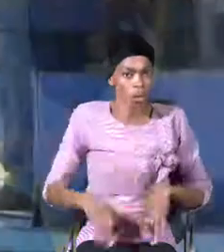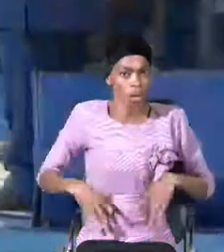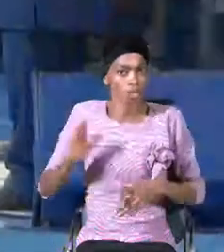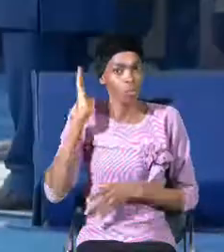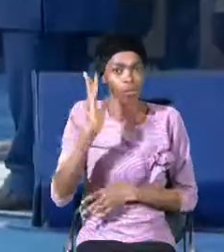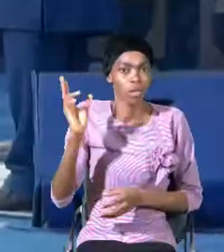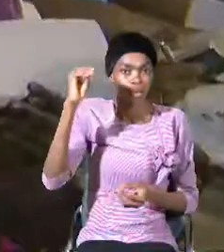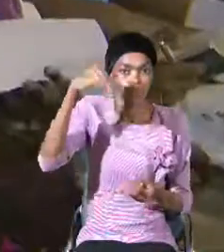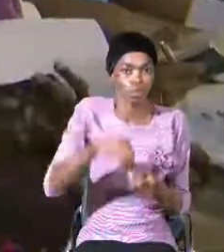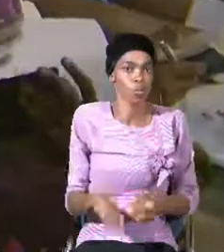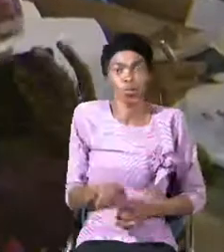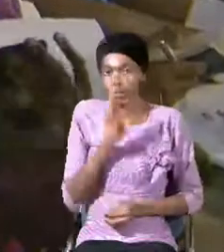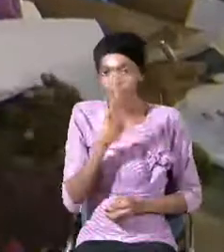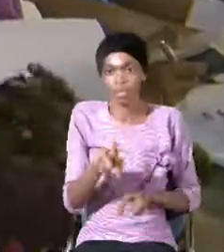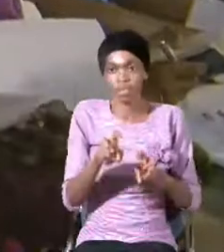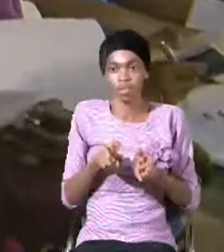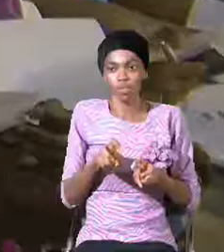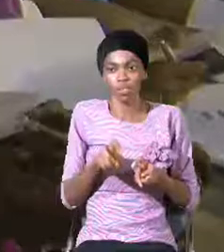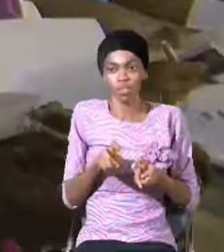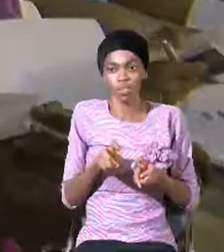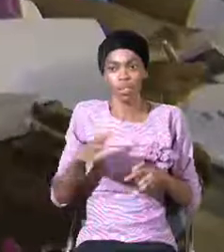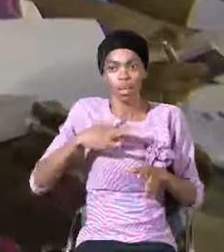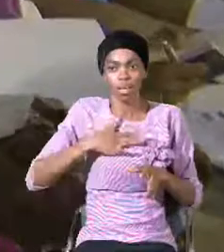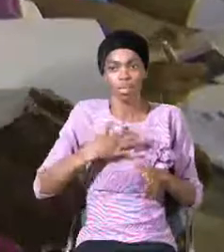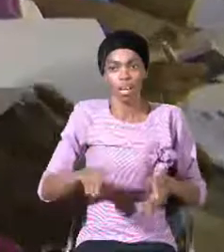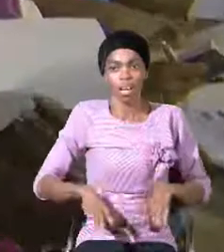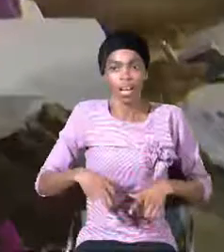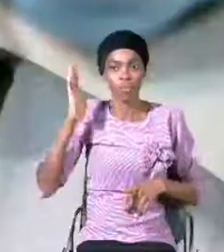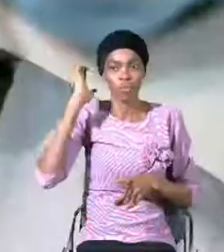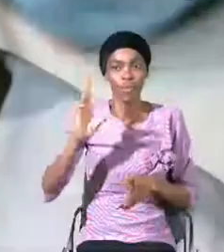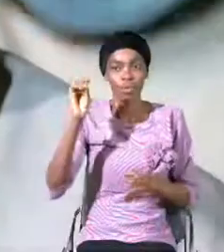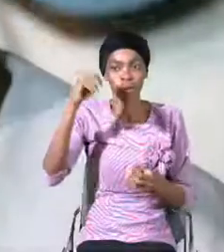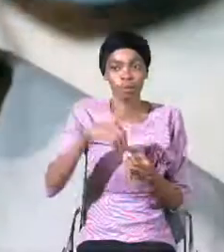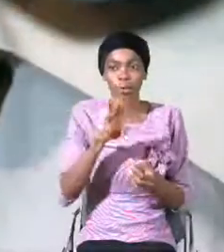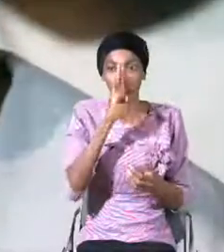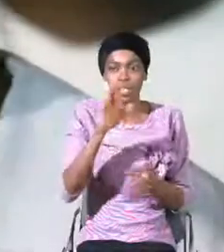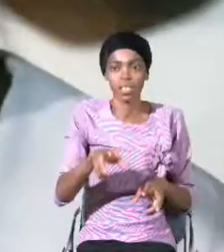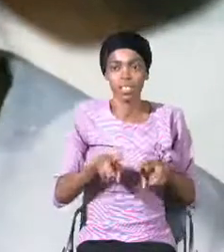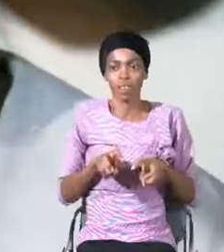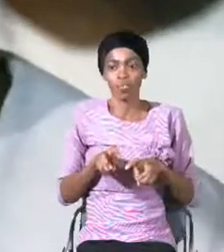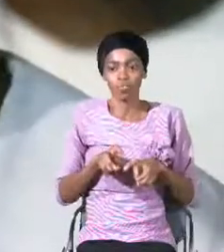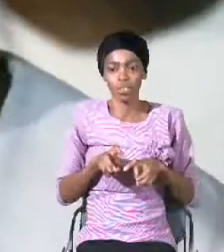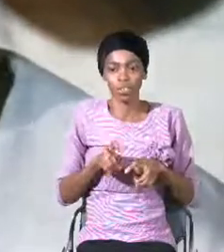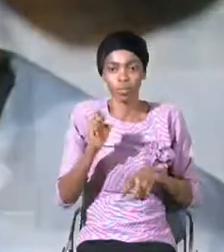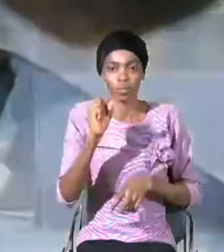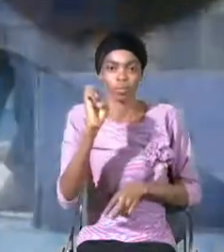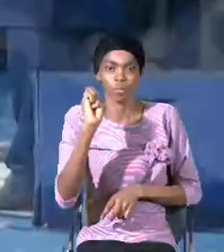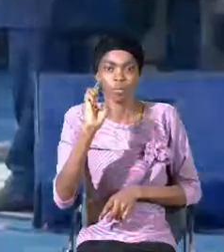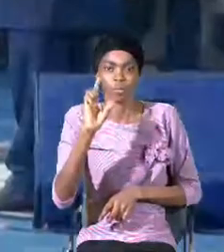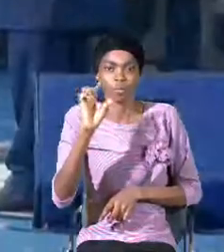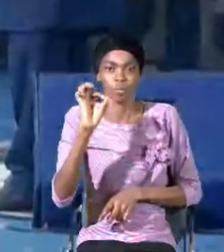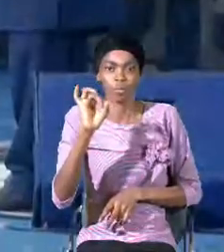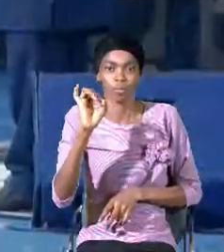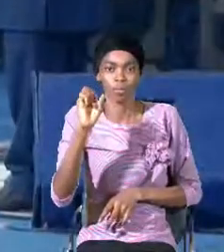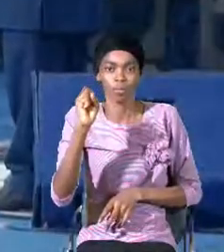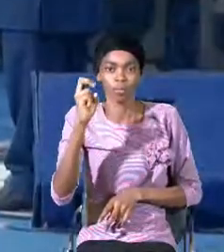vie ne sera pas égoïste. Ma vie ne sera plus égoïste. Ta vie ne sera